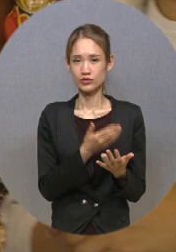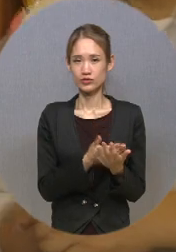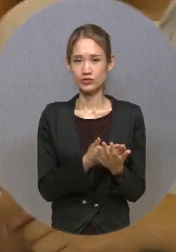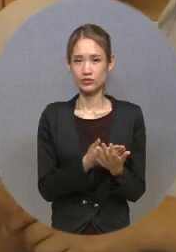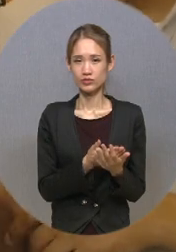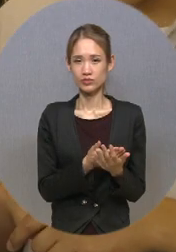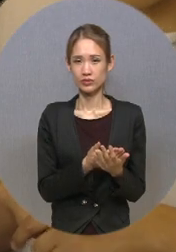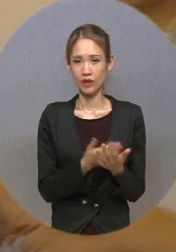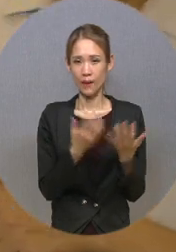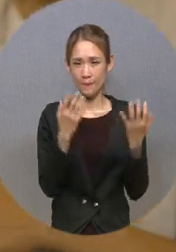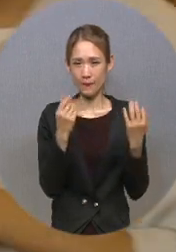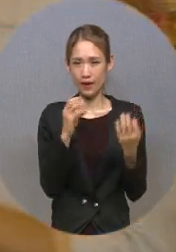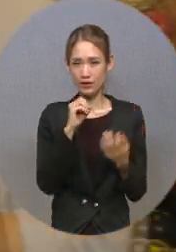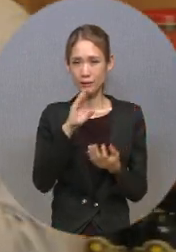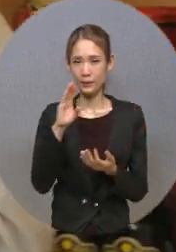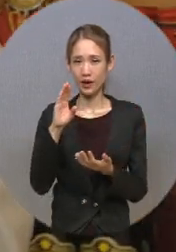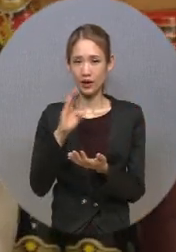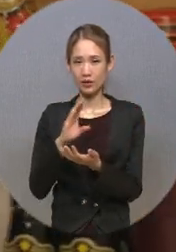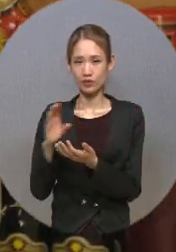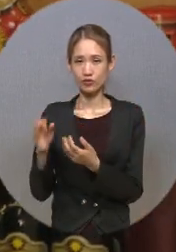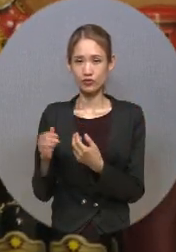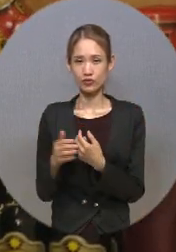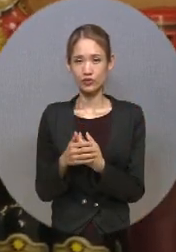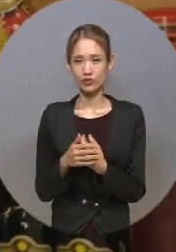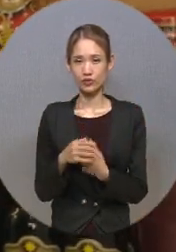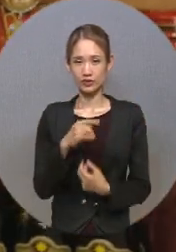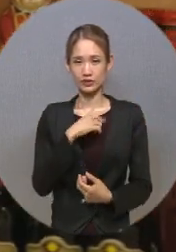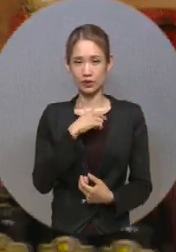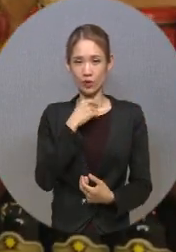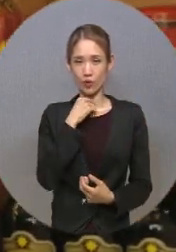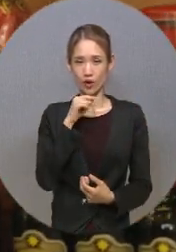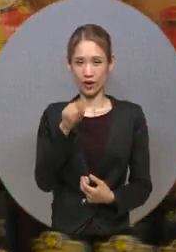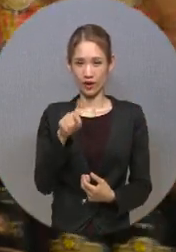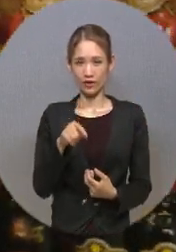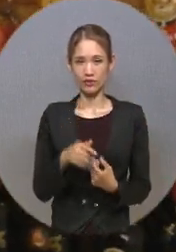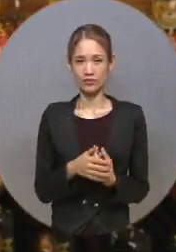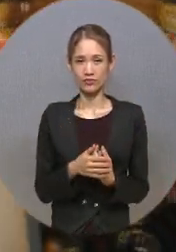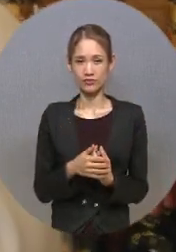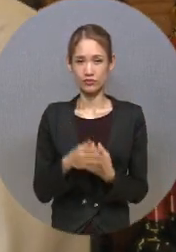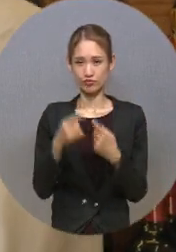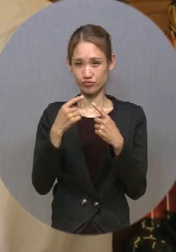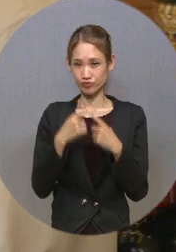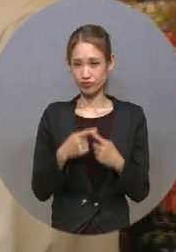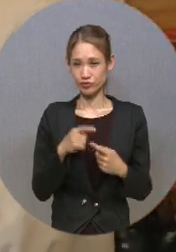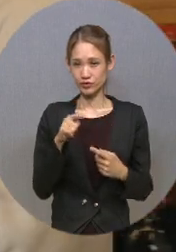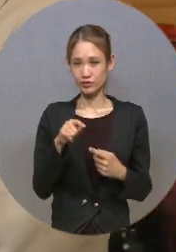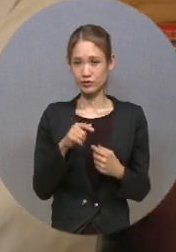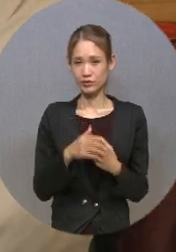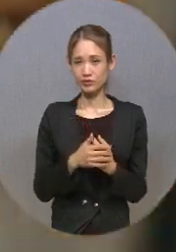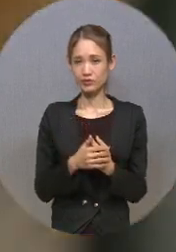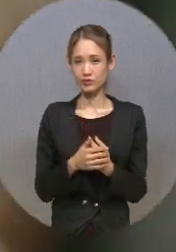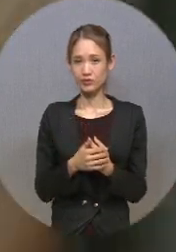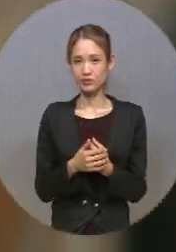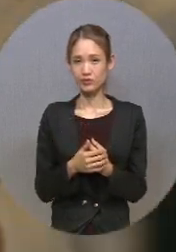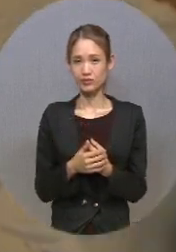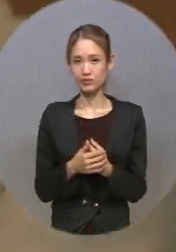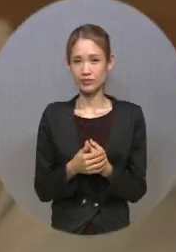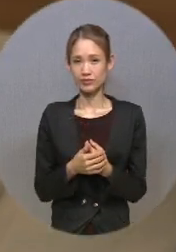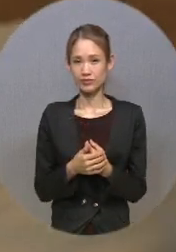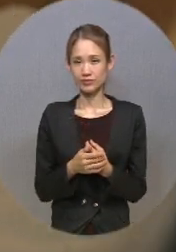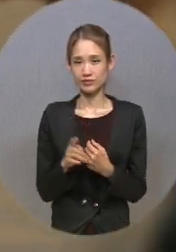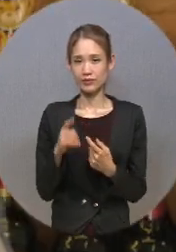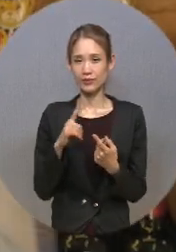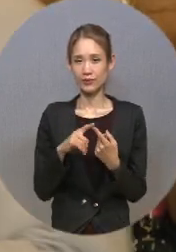그럼 여기 많은 맥주가 있는데 나성도님이 제일 원피. 이거 아까 무조건 저는요 이거? 뭐 이렇게 무조건 이거 다 나오면 안 되니까 이렇게 무조건